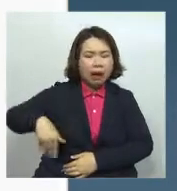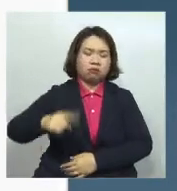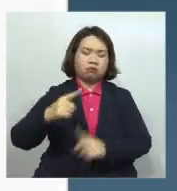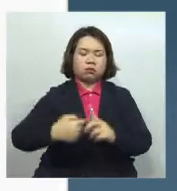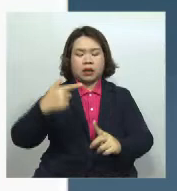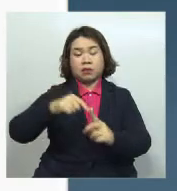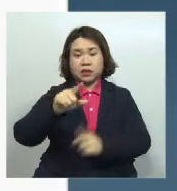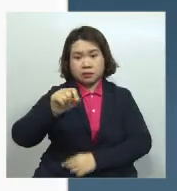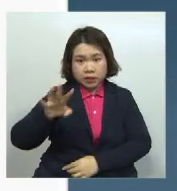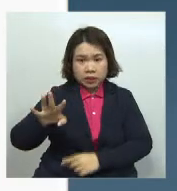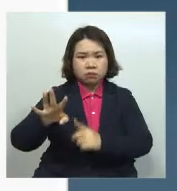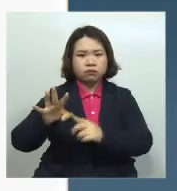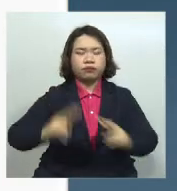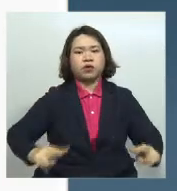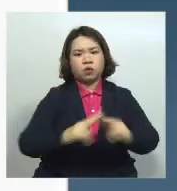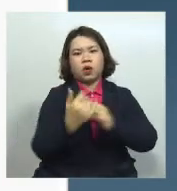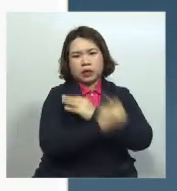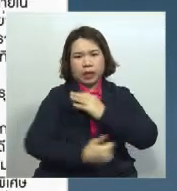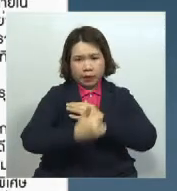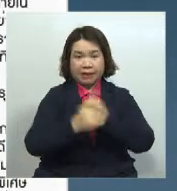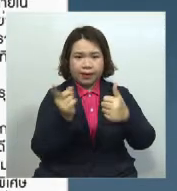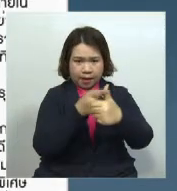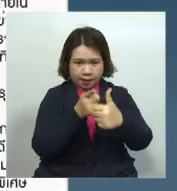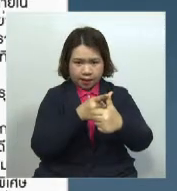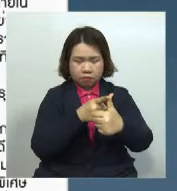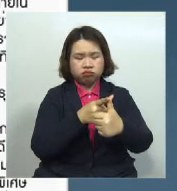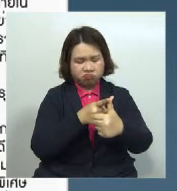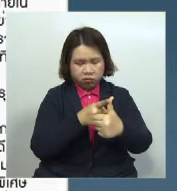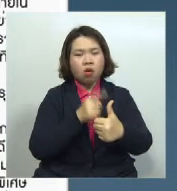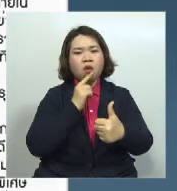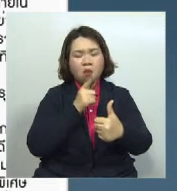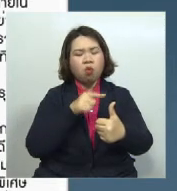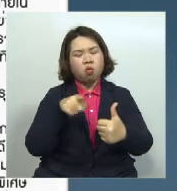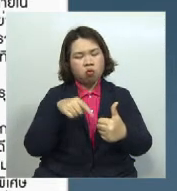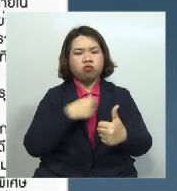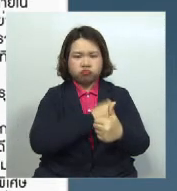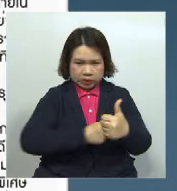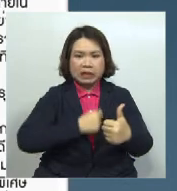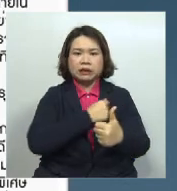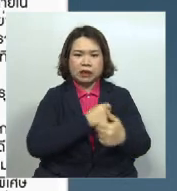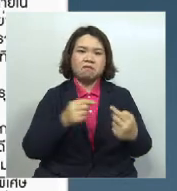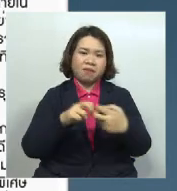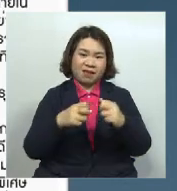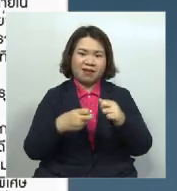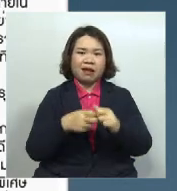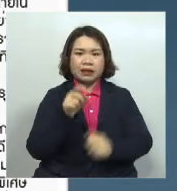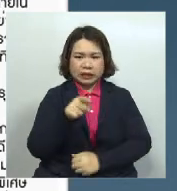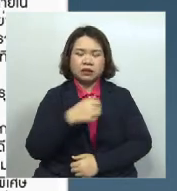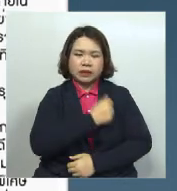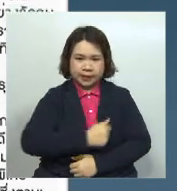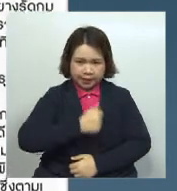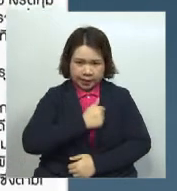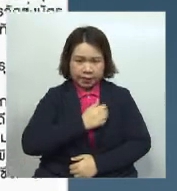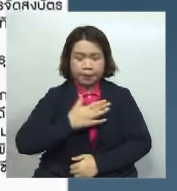24 มีนาคมกระโรงการต่ประเทศประเด็แรกนะคะขอแสดงความเสียใจเป็อย่ยิงต่อเหตุกณที่เกิดขึ้น